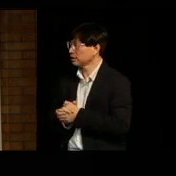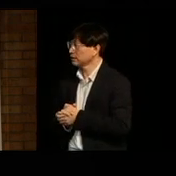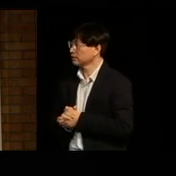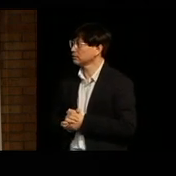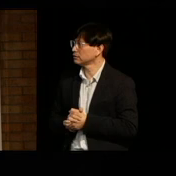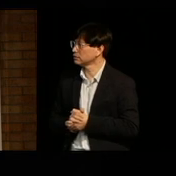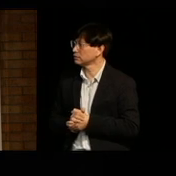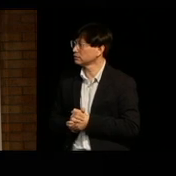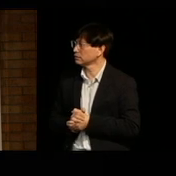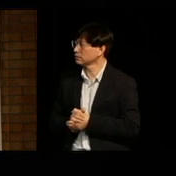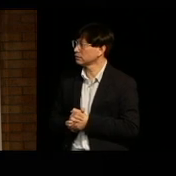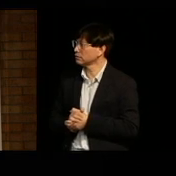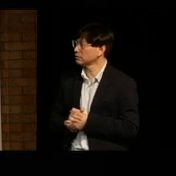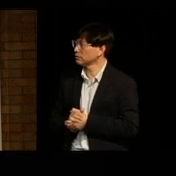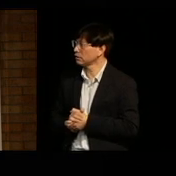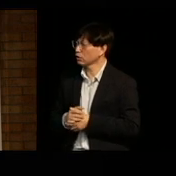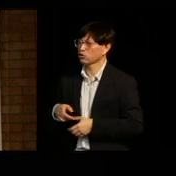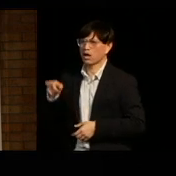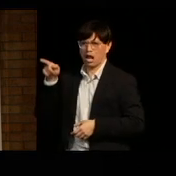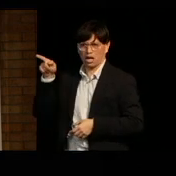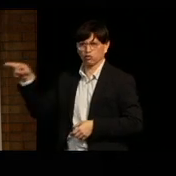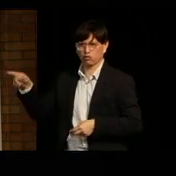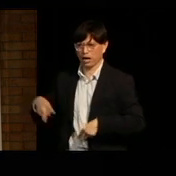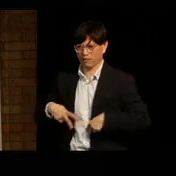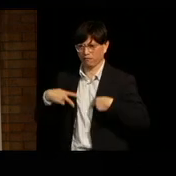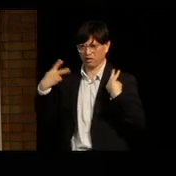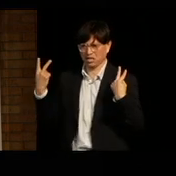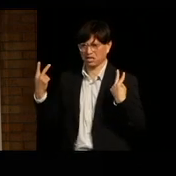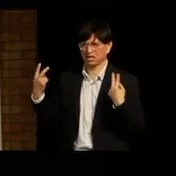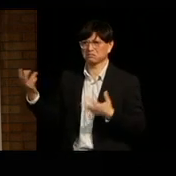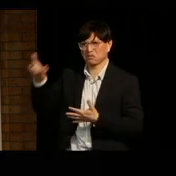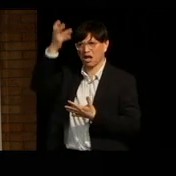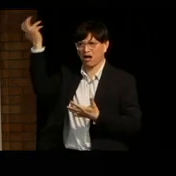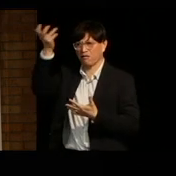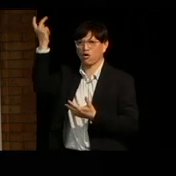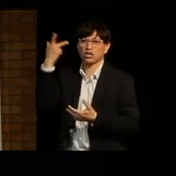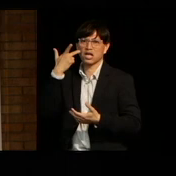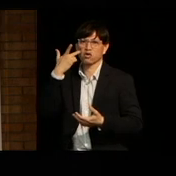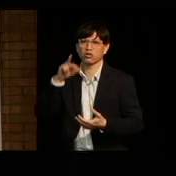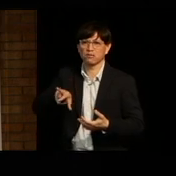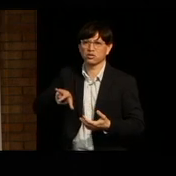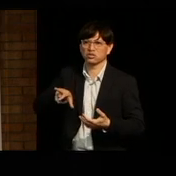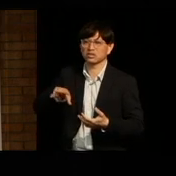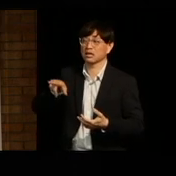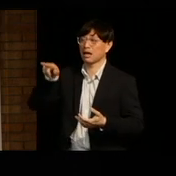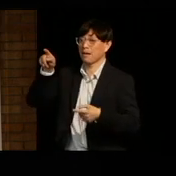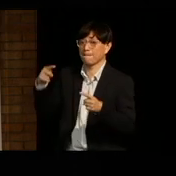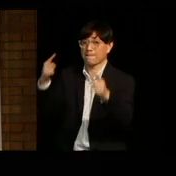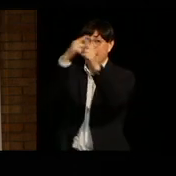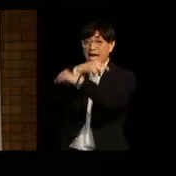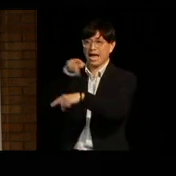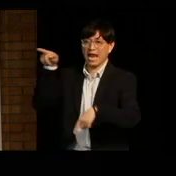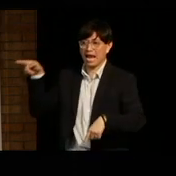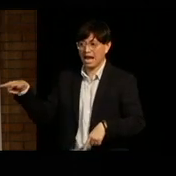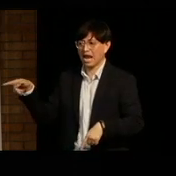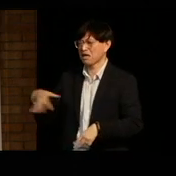e a me colpisce sempre la sua esperienza No perché lui a volte la dice con semplicità ma io la la vivo a parte che